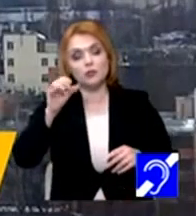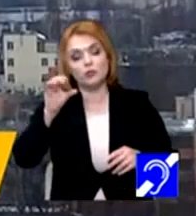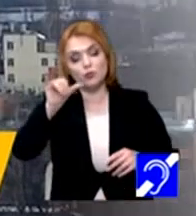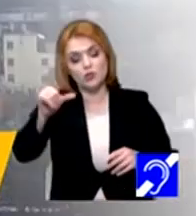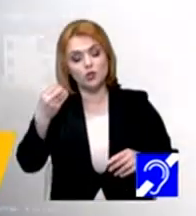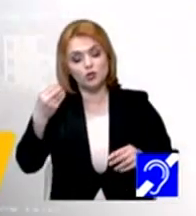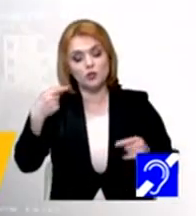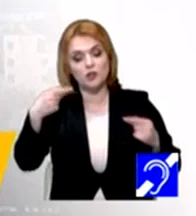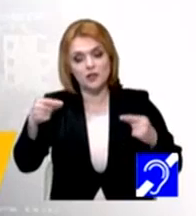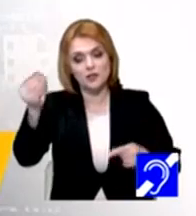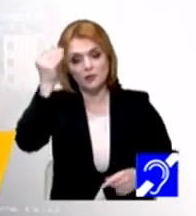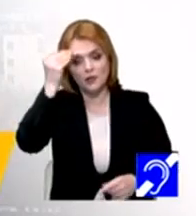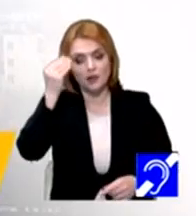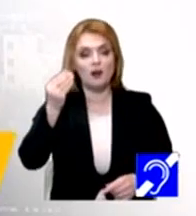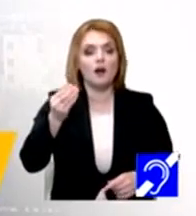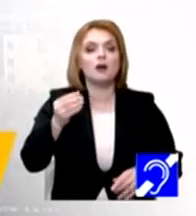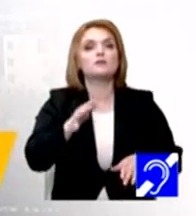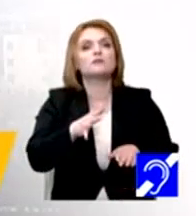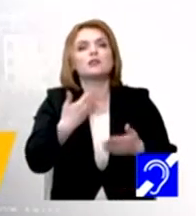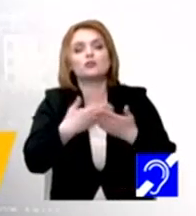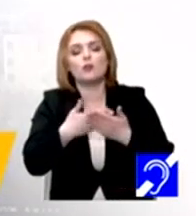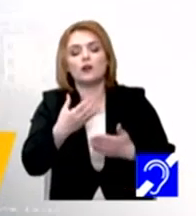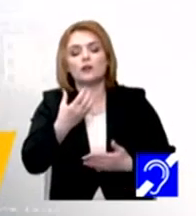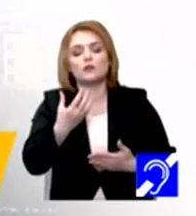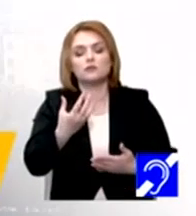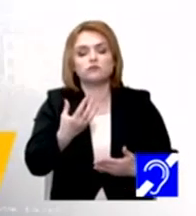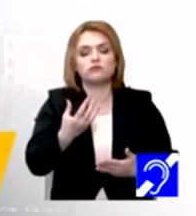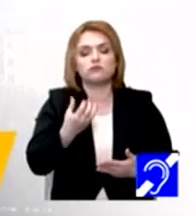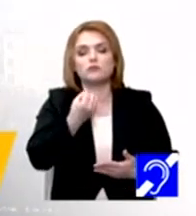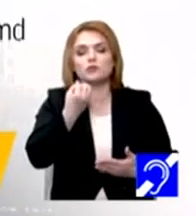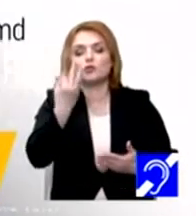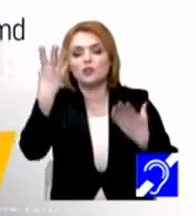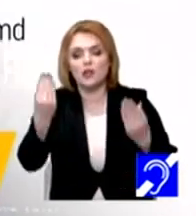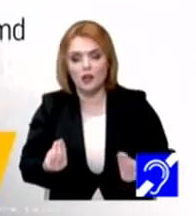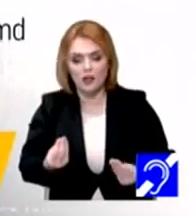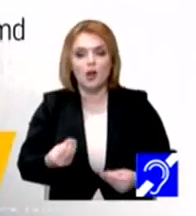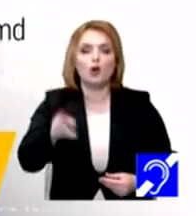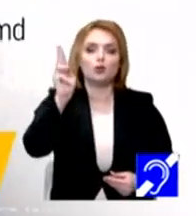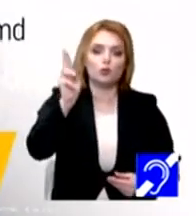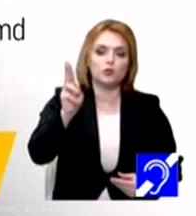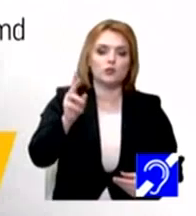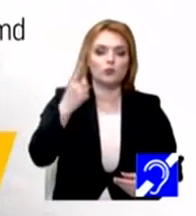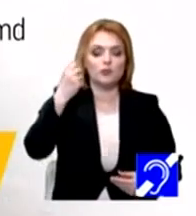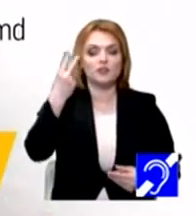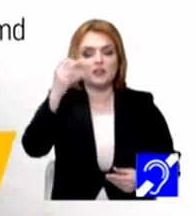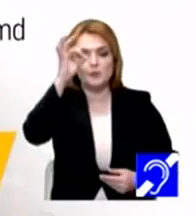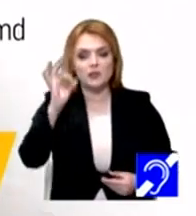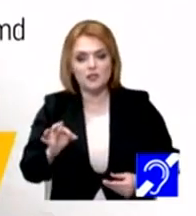atunci când estimează durata războiului. 46% cred că acesta va dura o lună sau mai puțin,